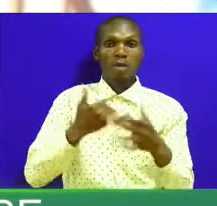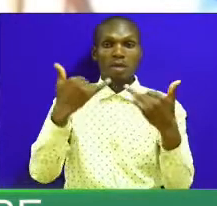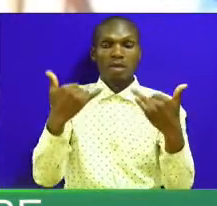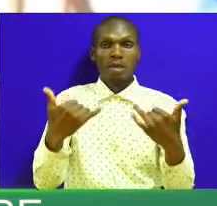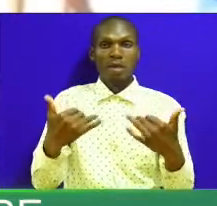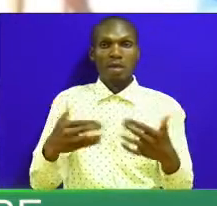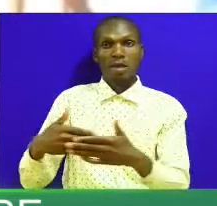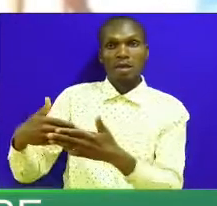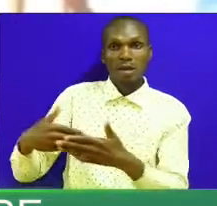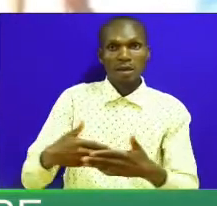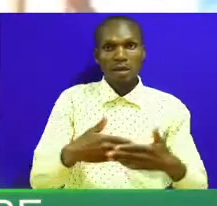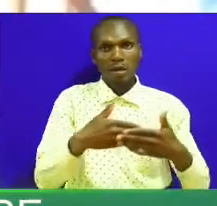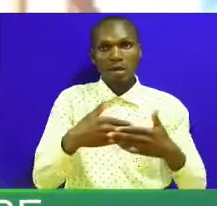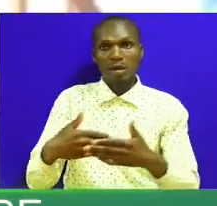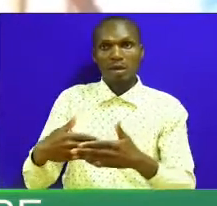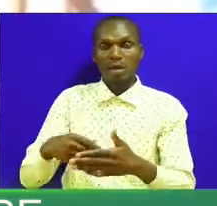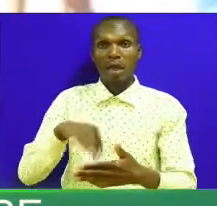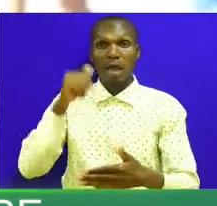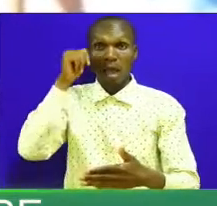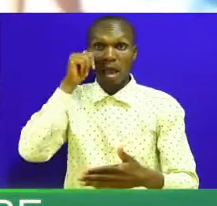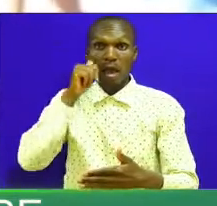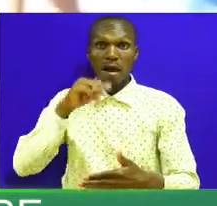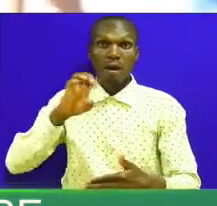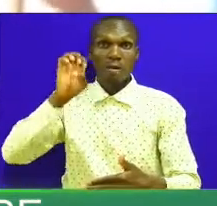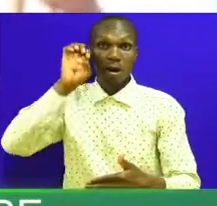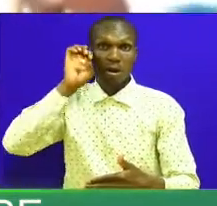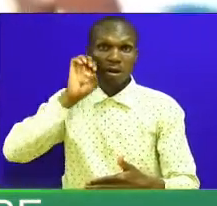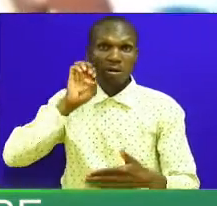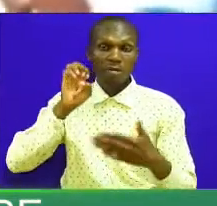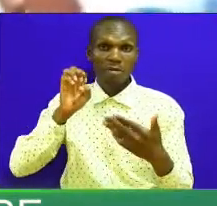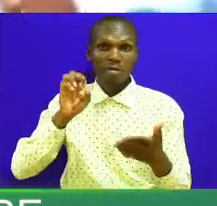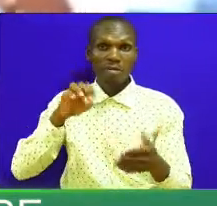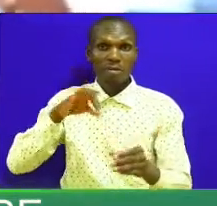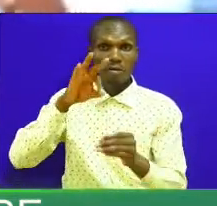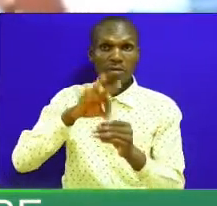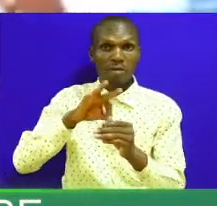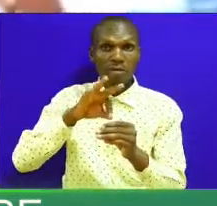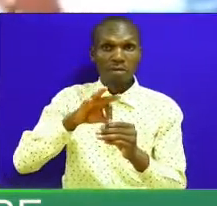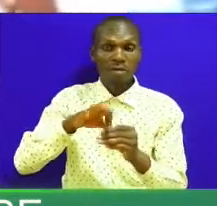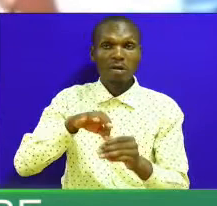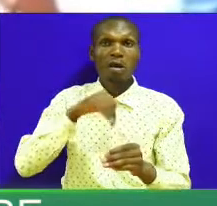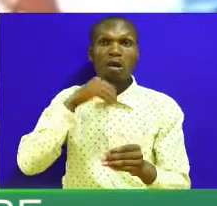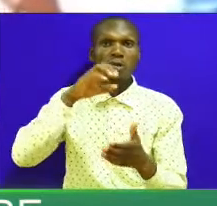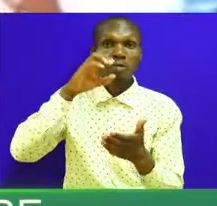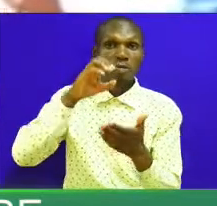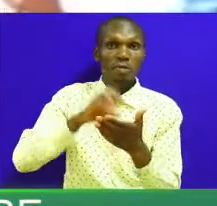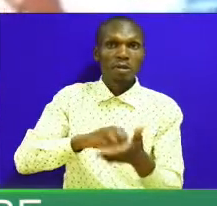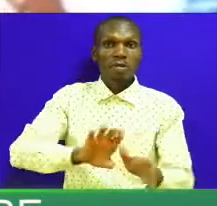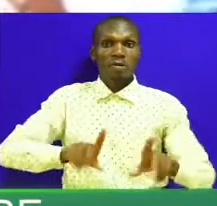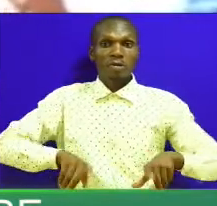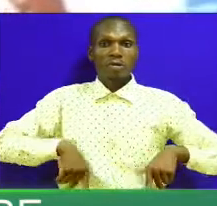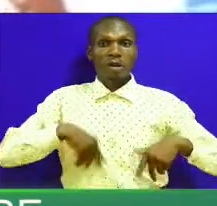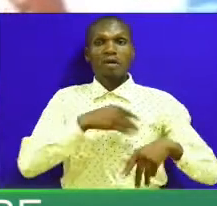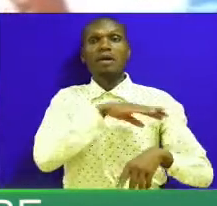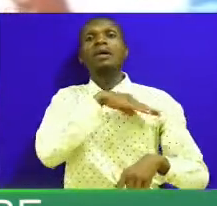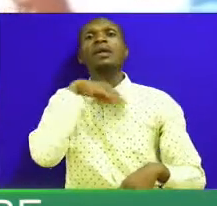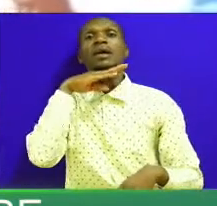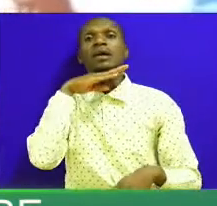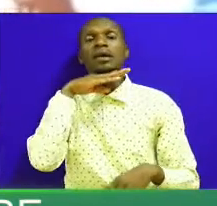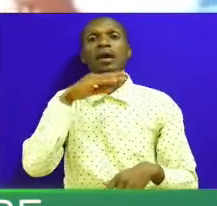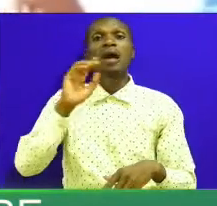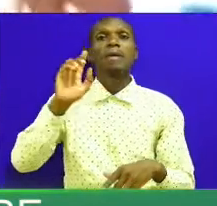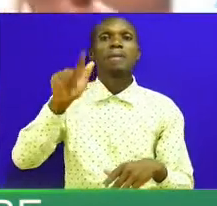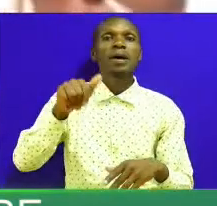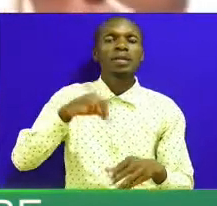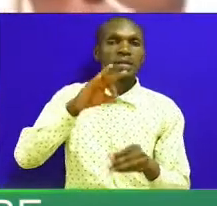wa Adamu na Eve, na election is not a matter of life and death. Lazima